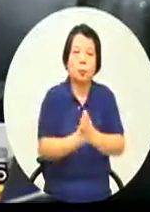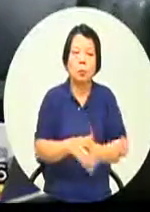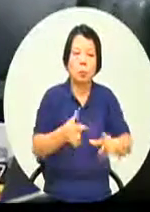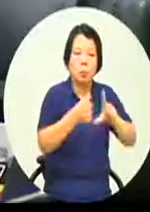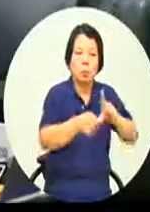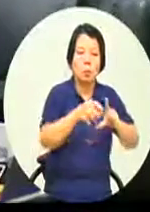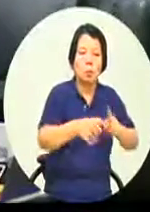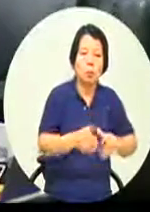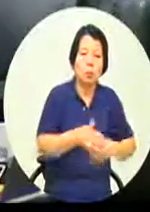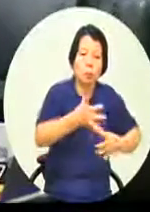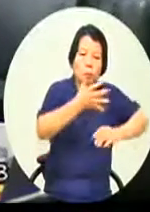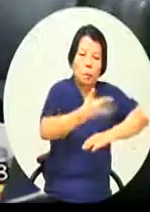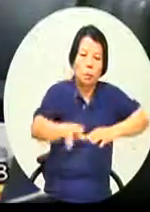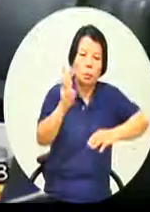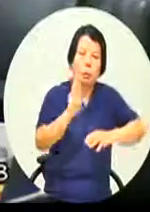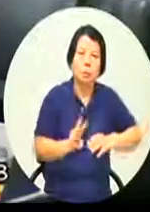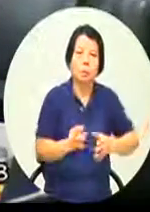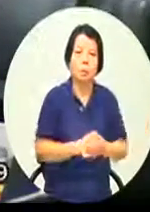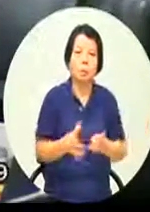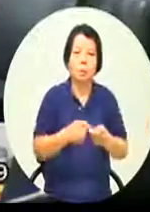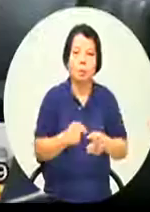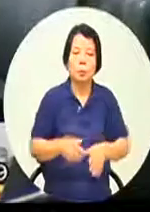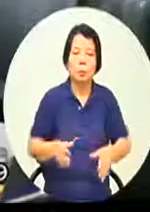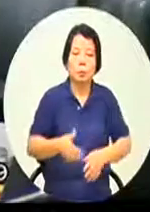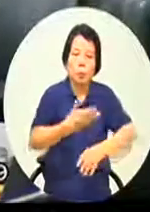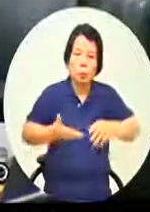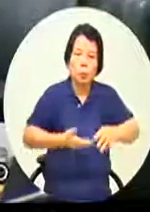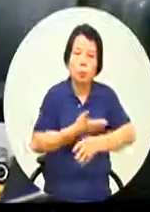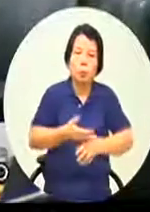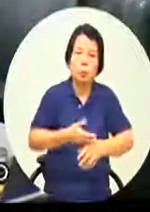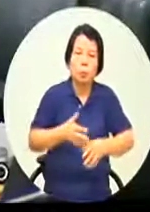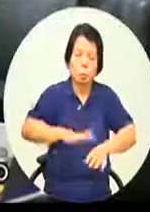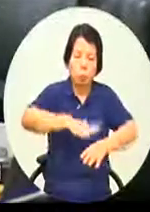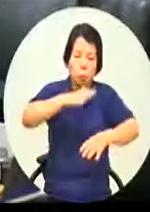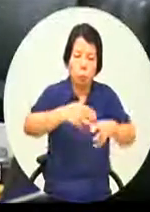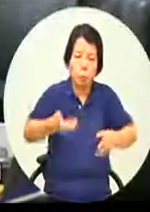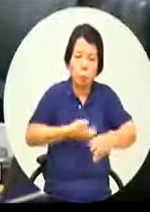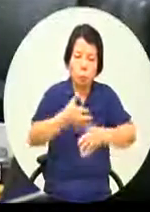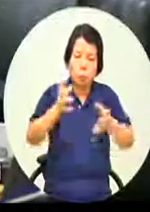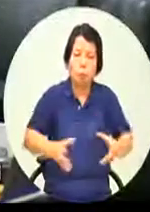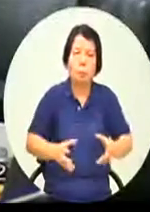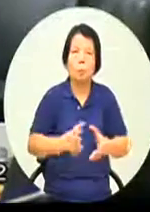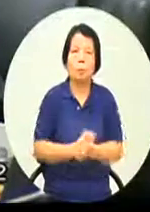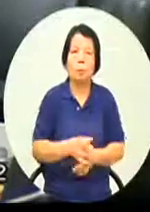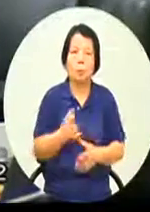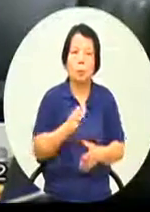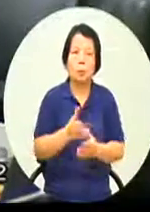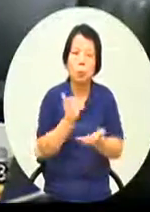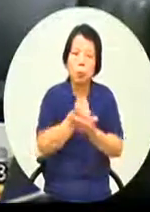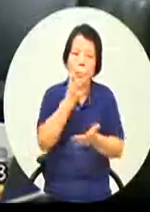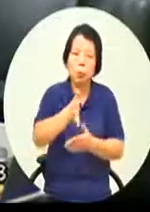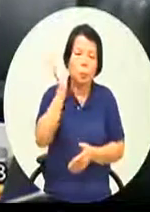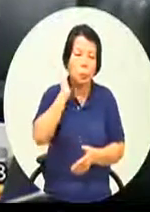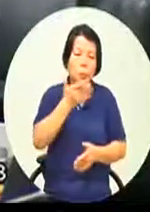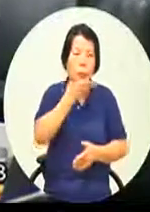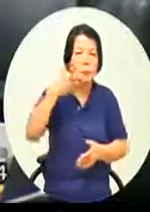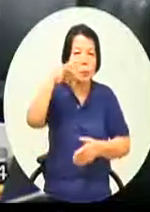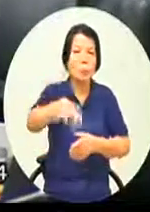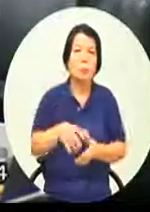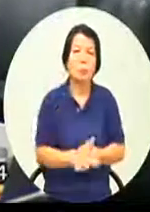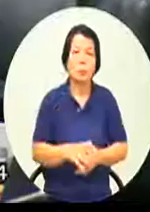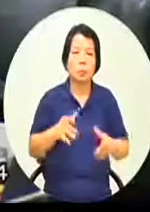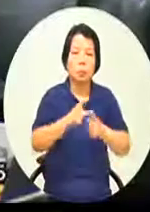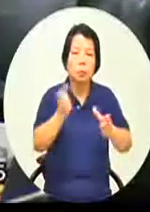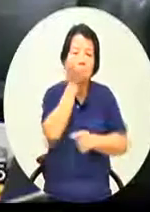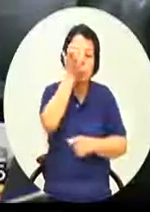还是我们的这些治洪池的设置。所以我这边想要请教我们水利局哦，我们大冈